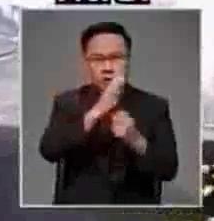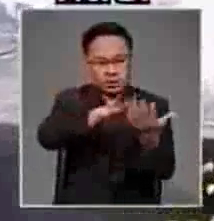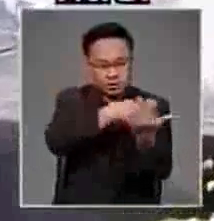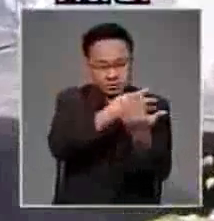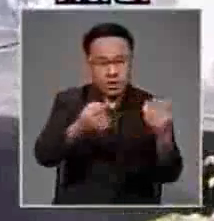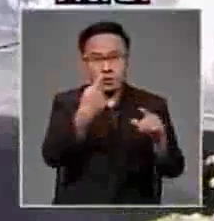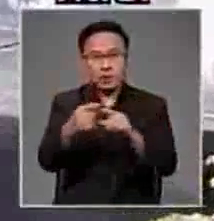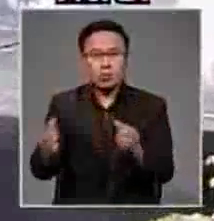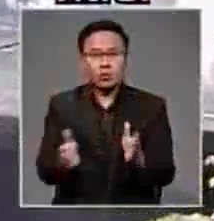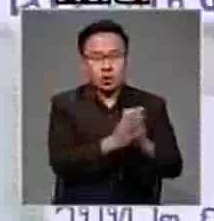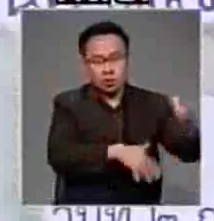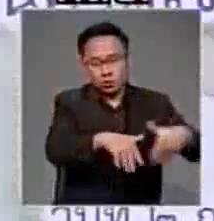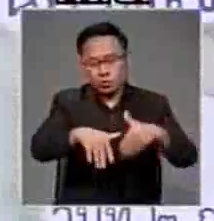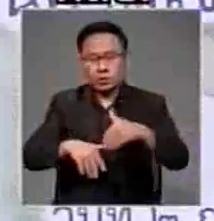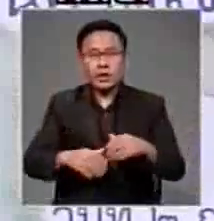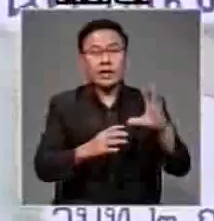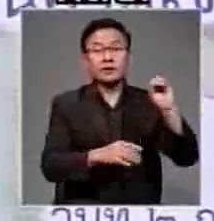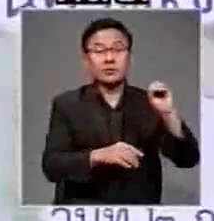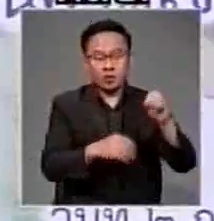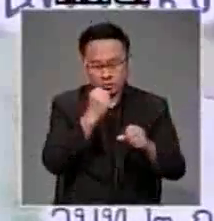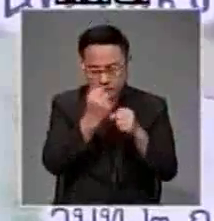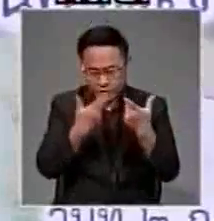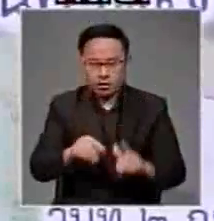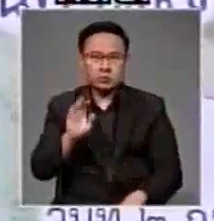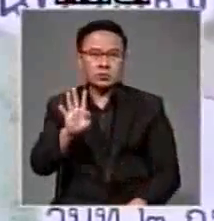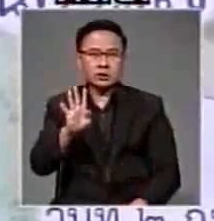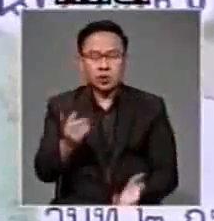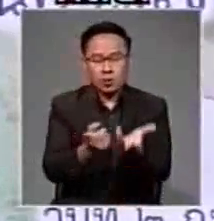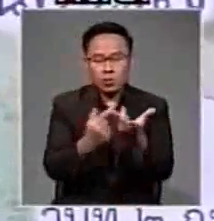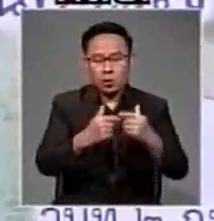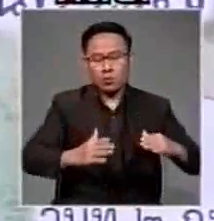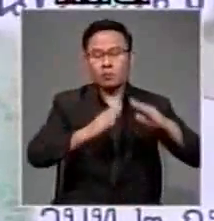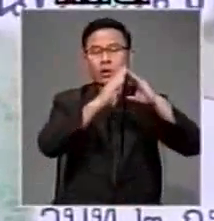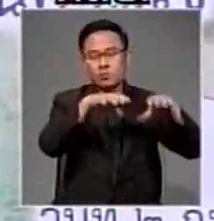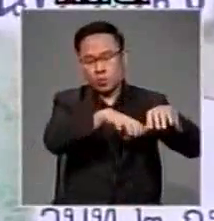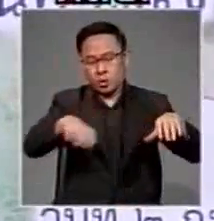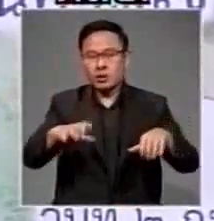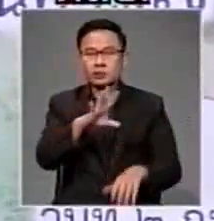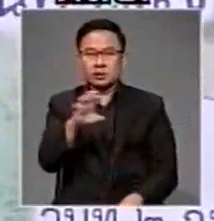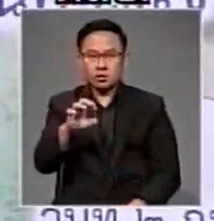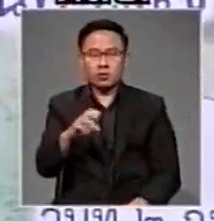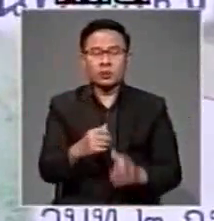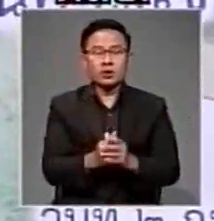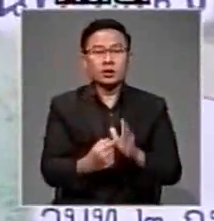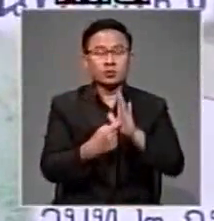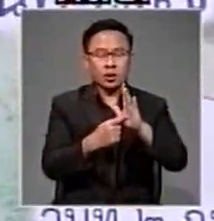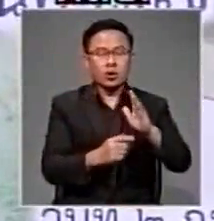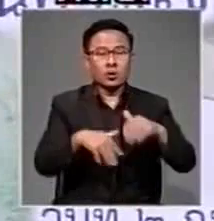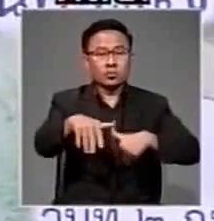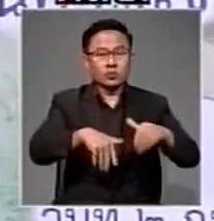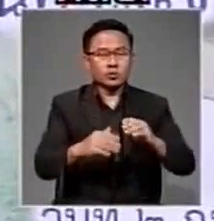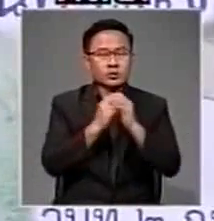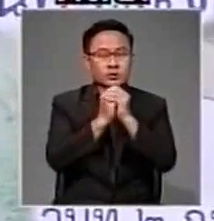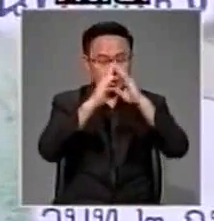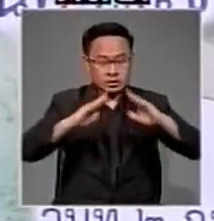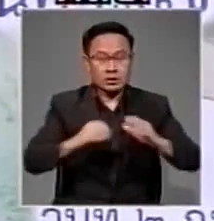ราเนี่ยสำเร็จไปทั้งหมดนะครับ4ชุมชนนะครับ4ชุมชนรวมกว่า400กว่าครัวเรือนน